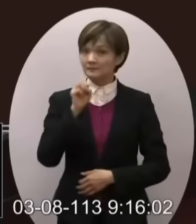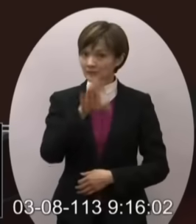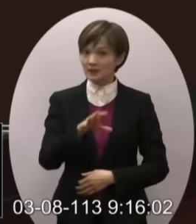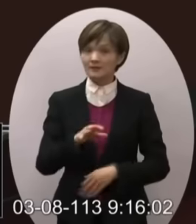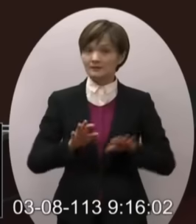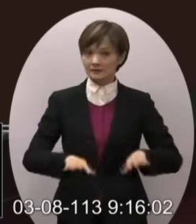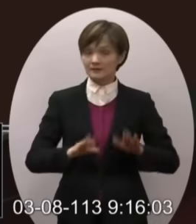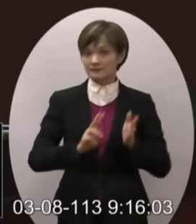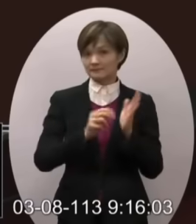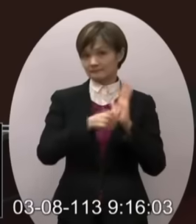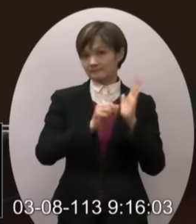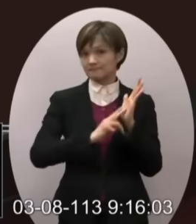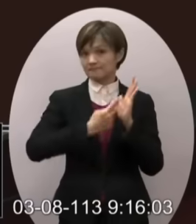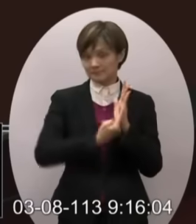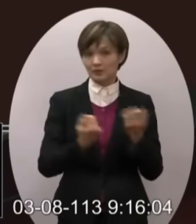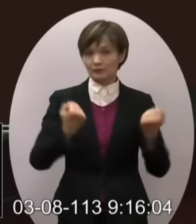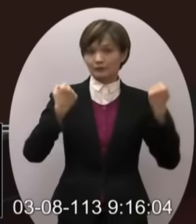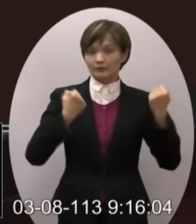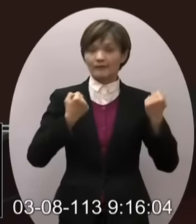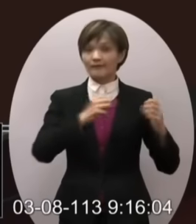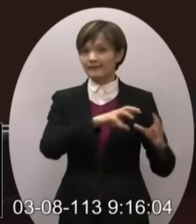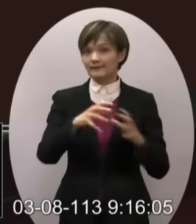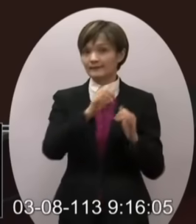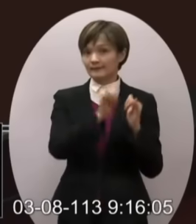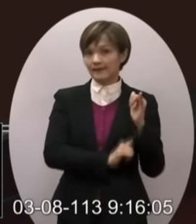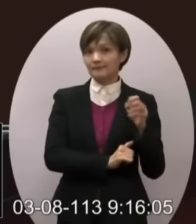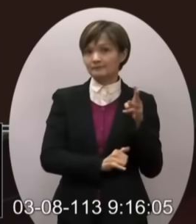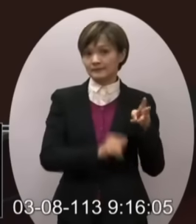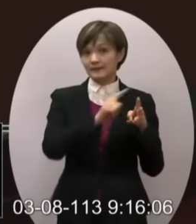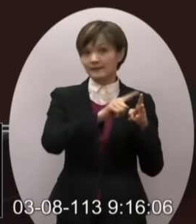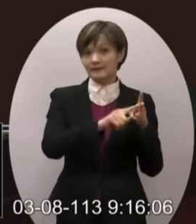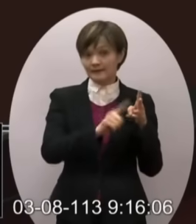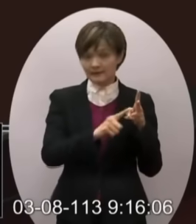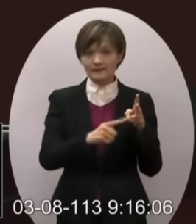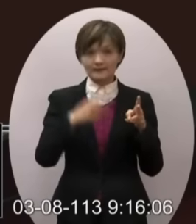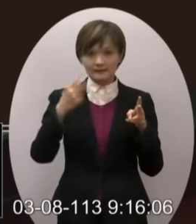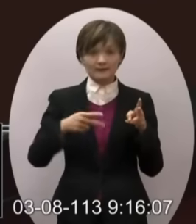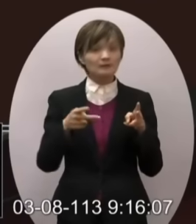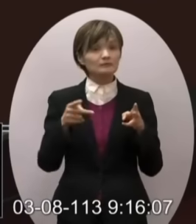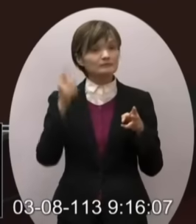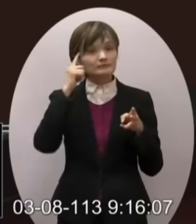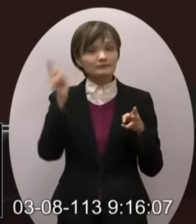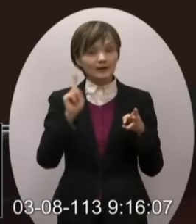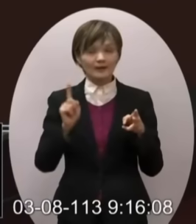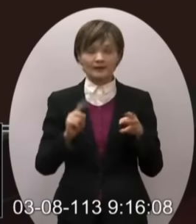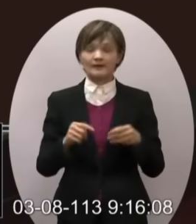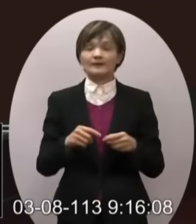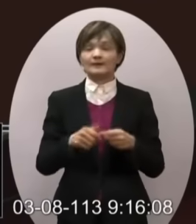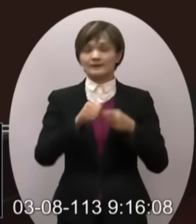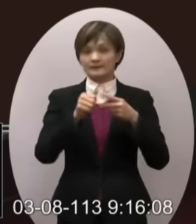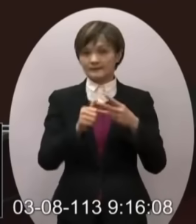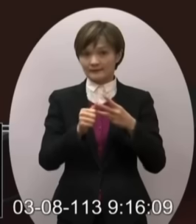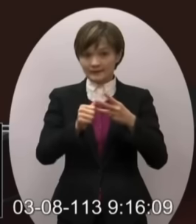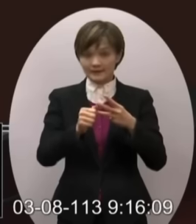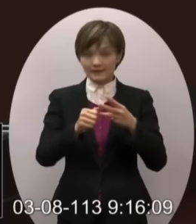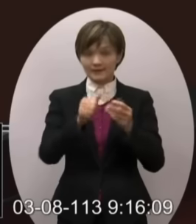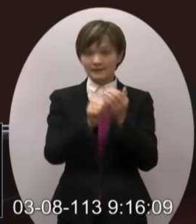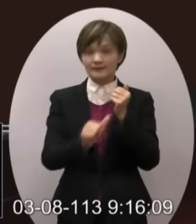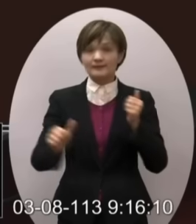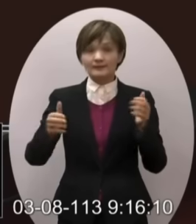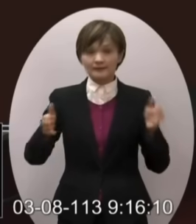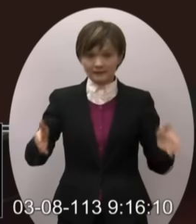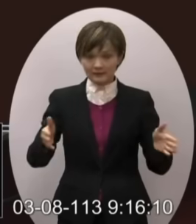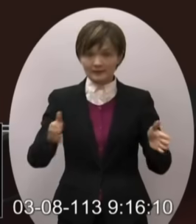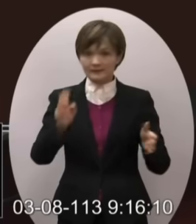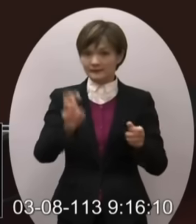世代观点重新定义高龄者。壮世代有健康的第三人生，长达30年，掌握